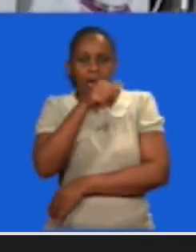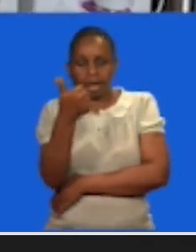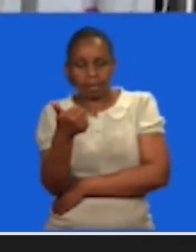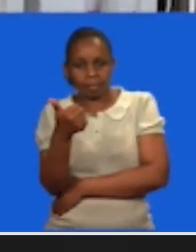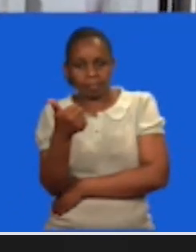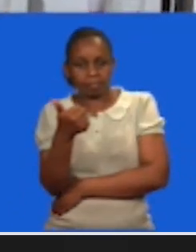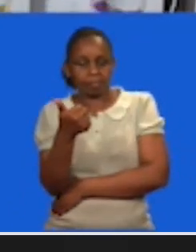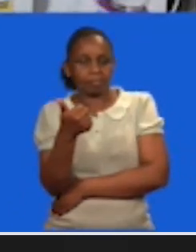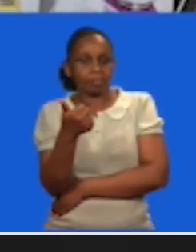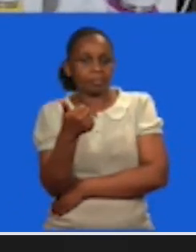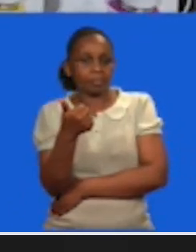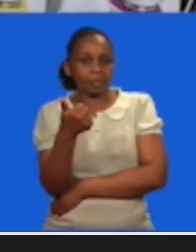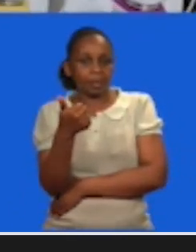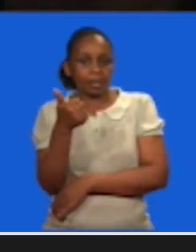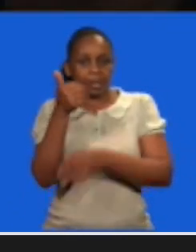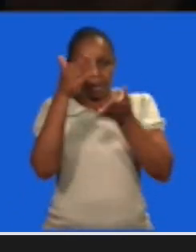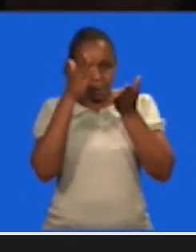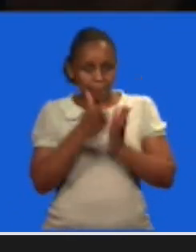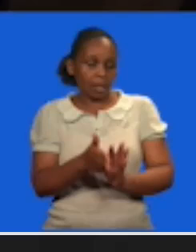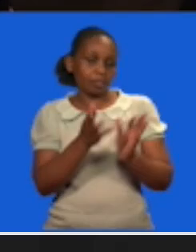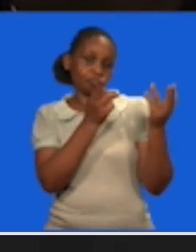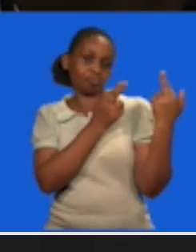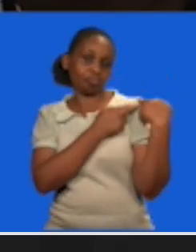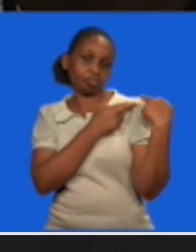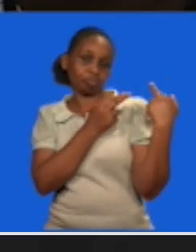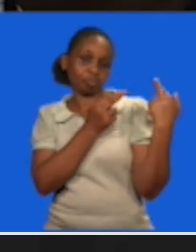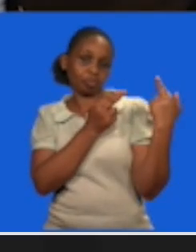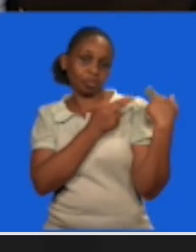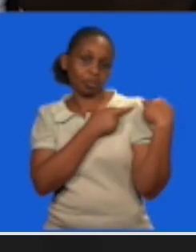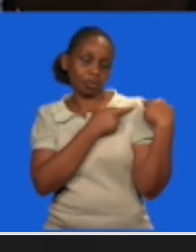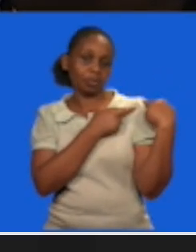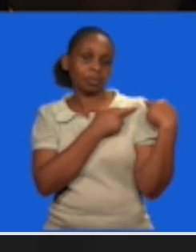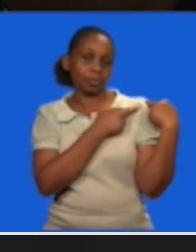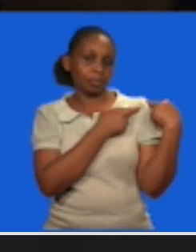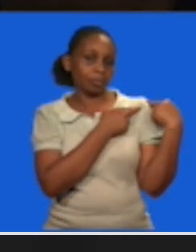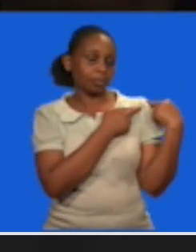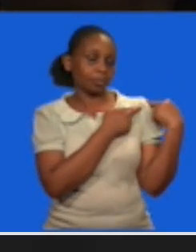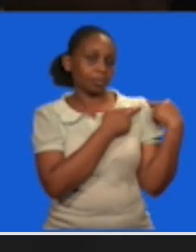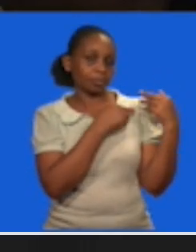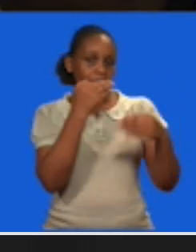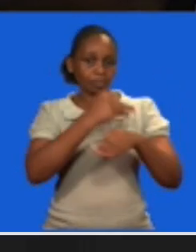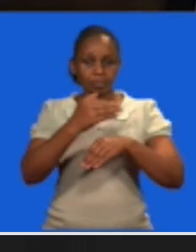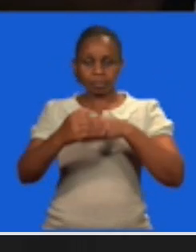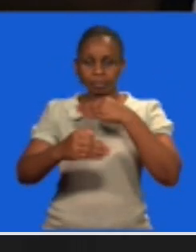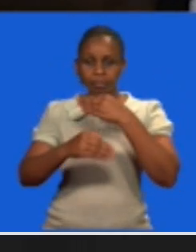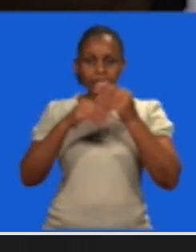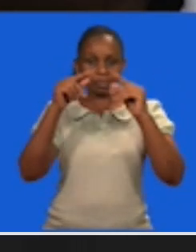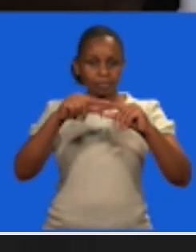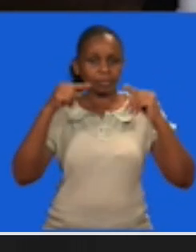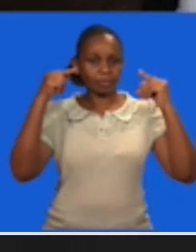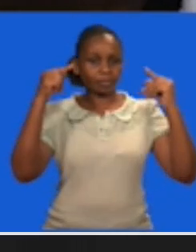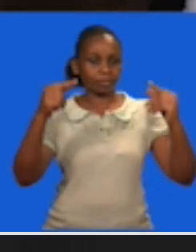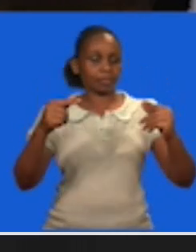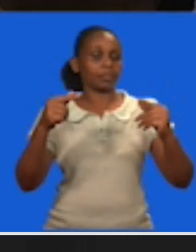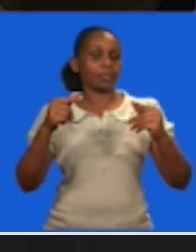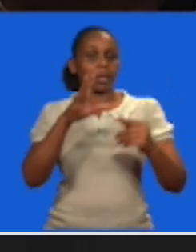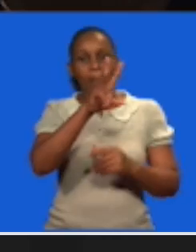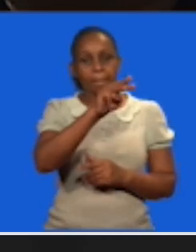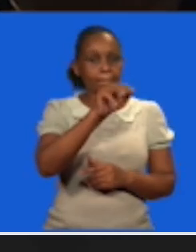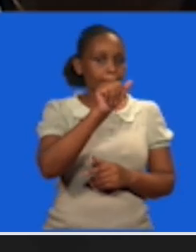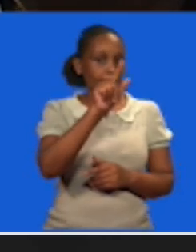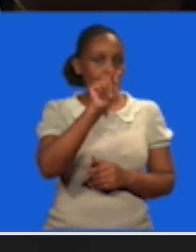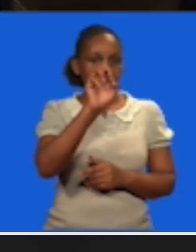katika hospitali zingine. The contractor for the stored maternity building, kuna mjengo kubwa